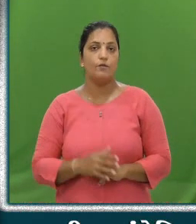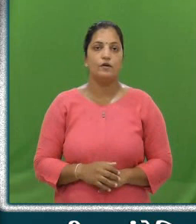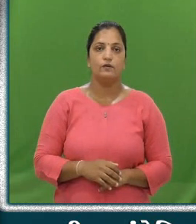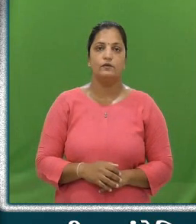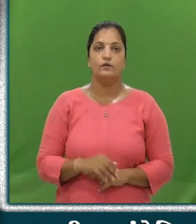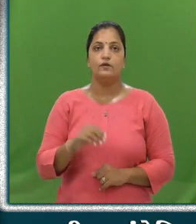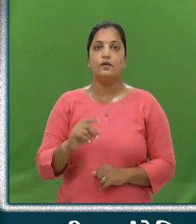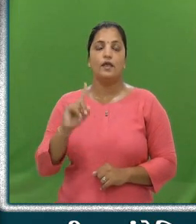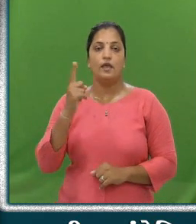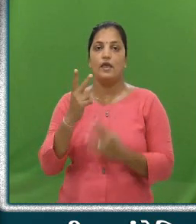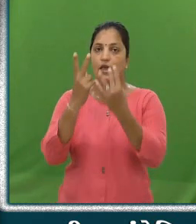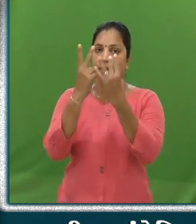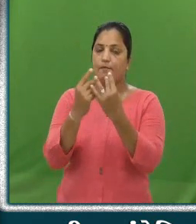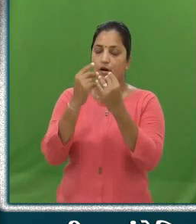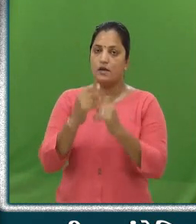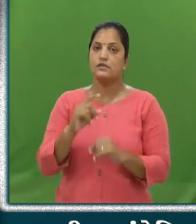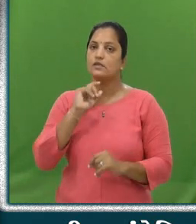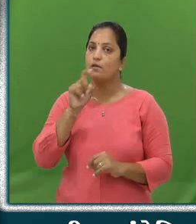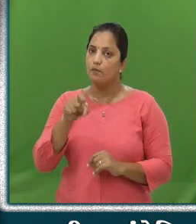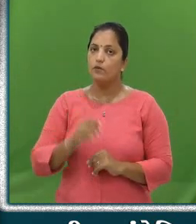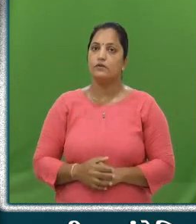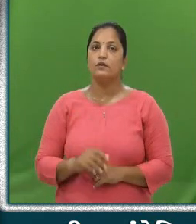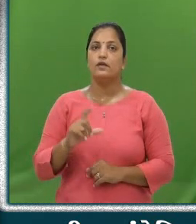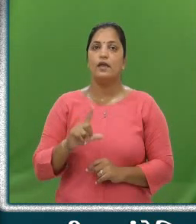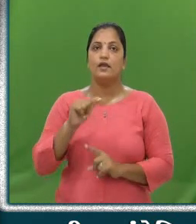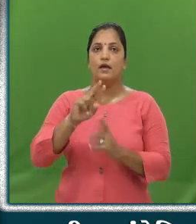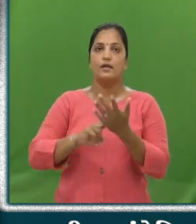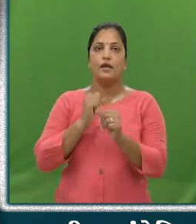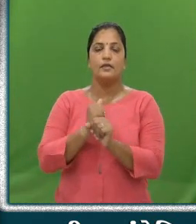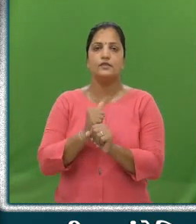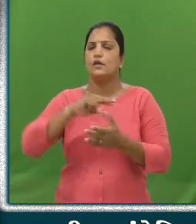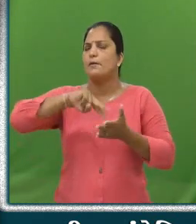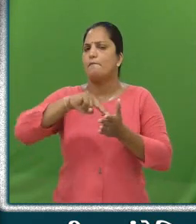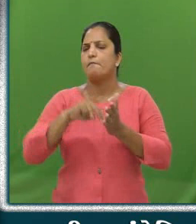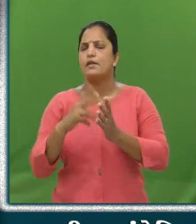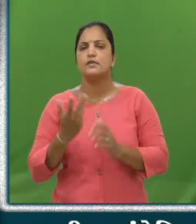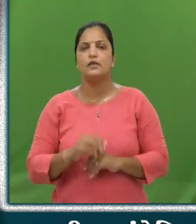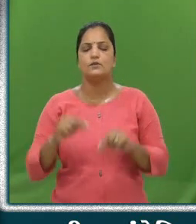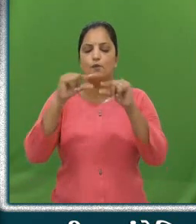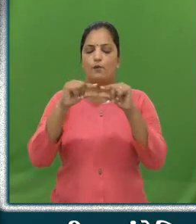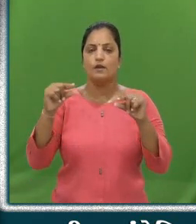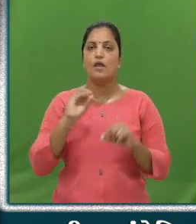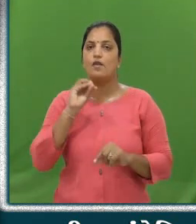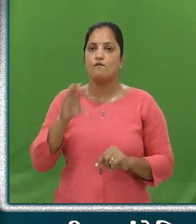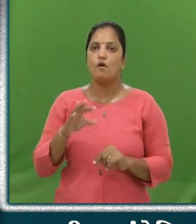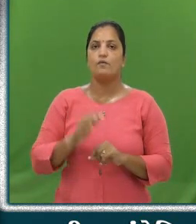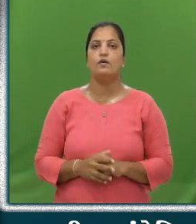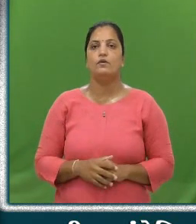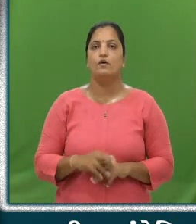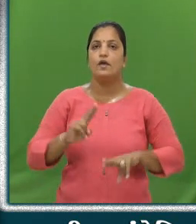પરીક્ષાની અંદર એક ગુણનો પ્રશ્ન પૂછાઈ શકે તેવો છે કે લિંગ નિશ્ચયન એટલે શું તેની વ્યાખ્યા જણાવો. તો આ